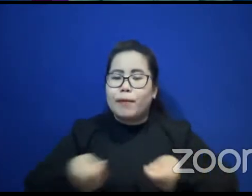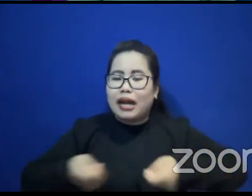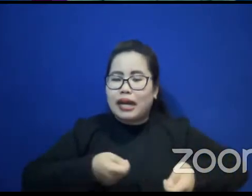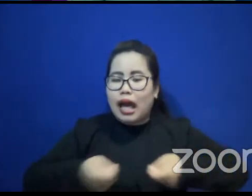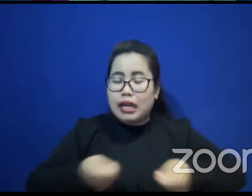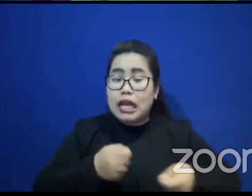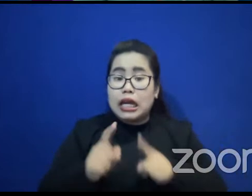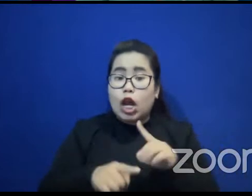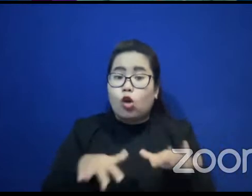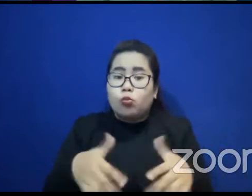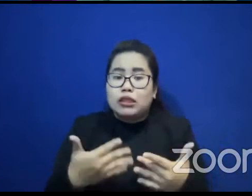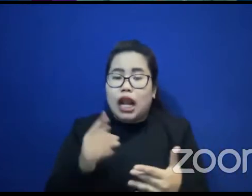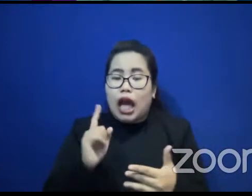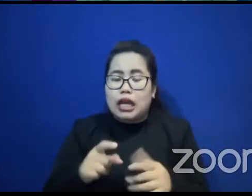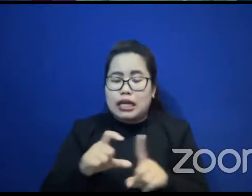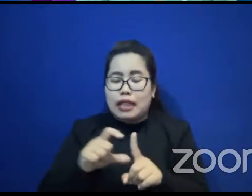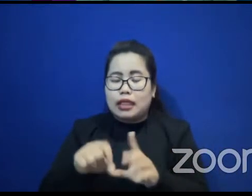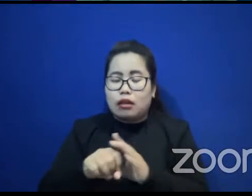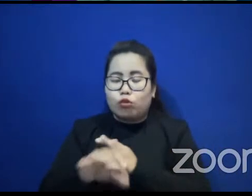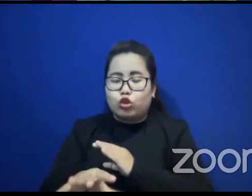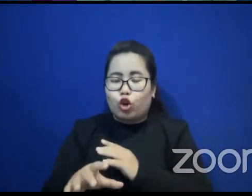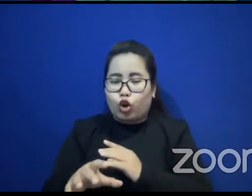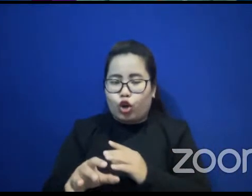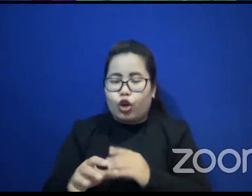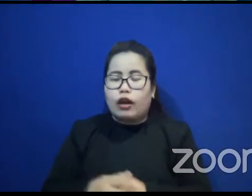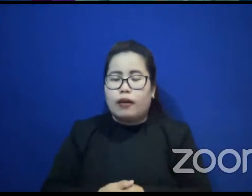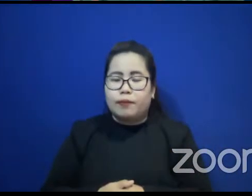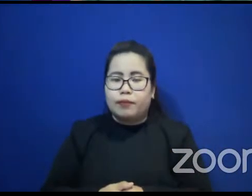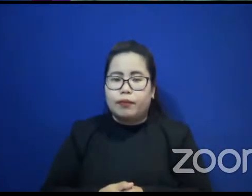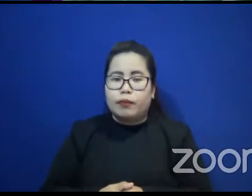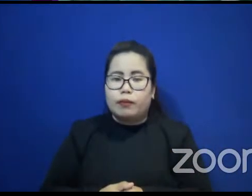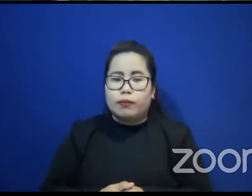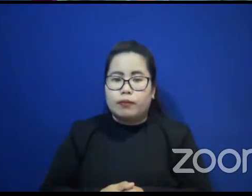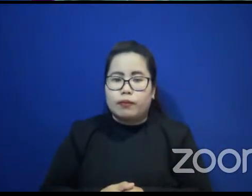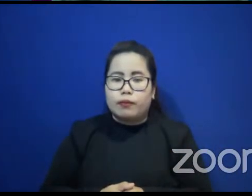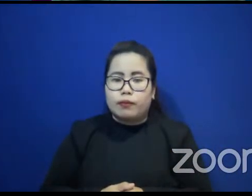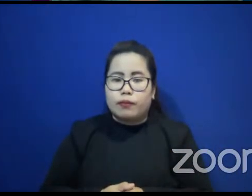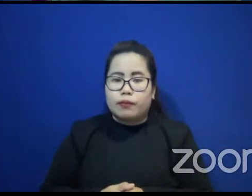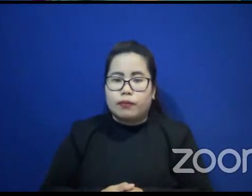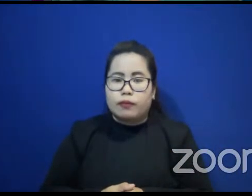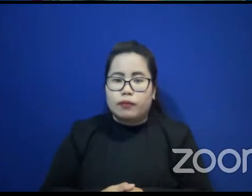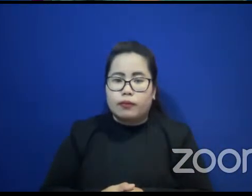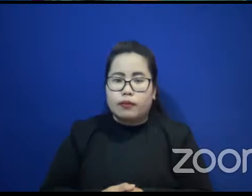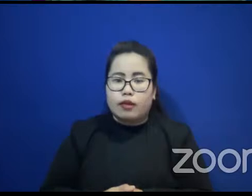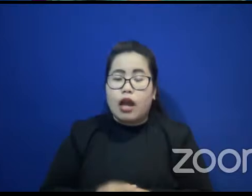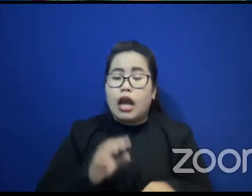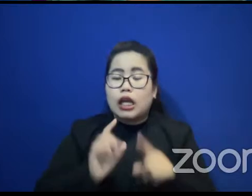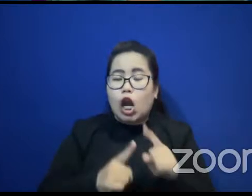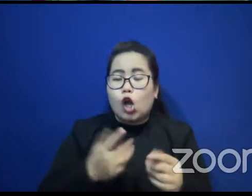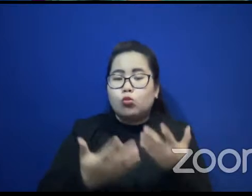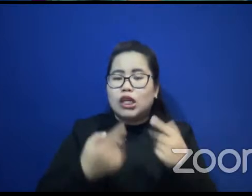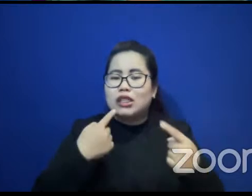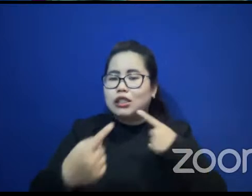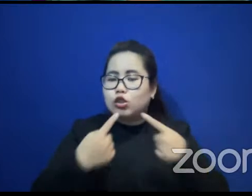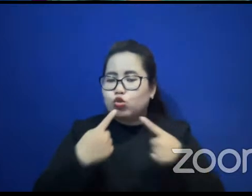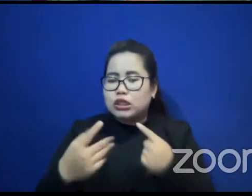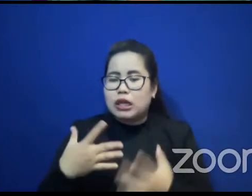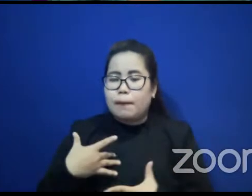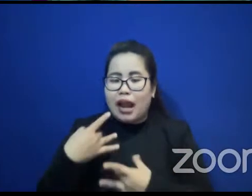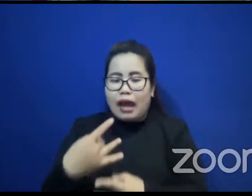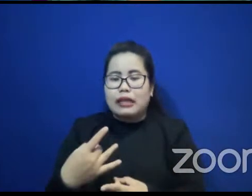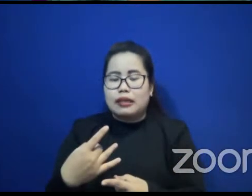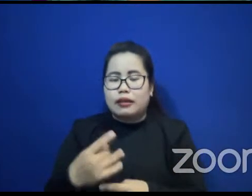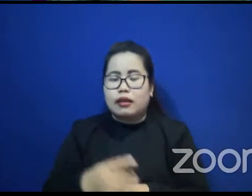kalau bisa terjadi bocor dapat tiba kemudian yang menjadi Eropa diskusi yang menarik juga adalah